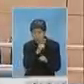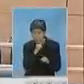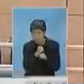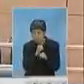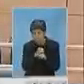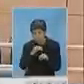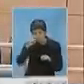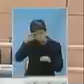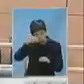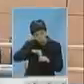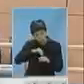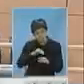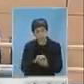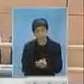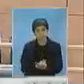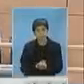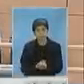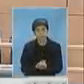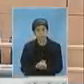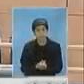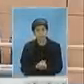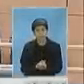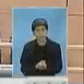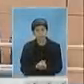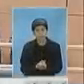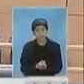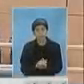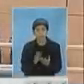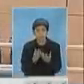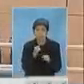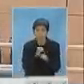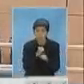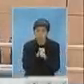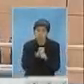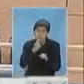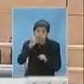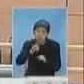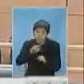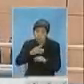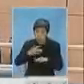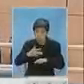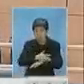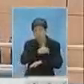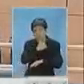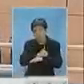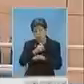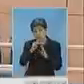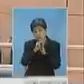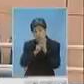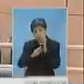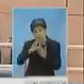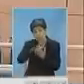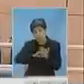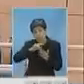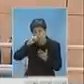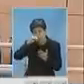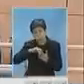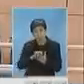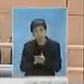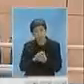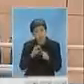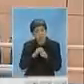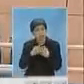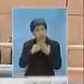ว่าทุจริตคอร์รัปชั่นโดยประเพณีปฏิบัติทางการเมืองทางกฎหมายของประเทศไทยที่ผ่านมาการ